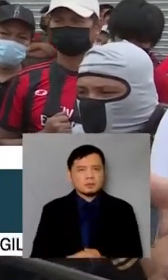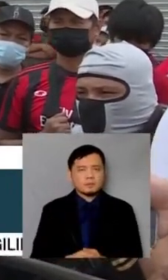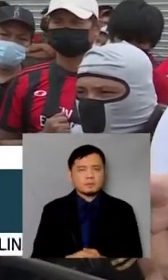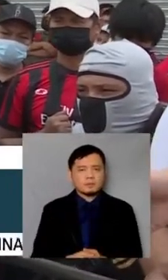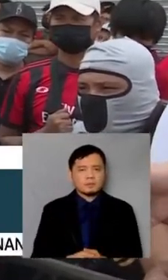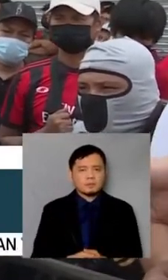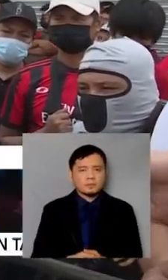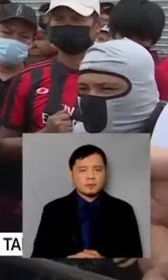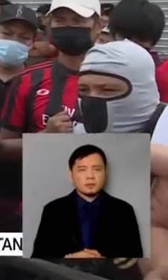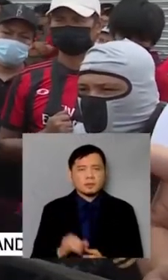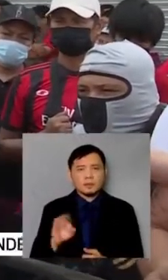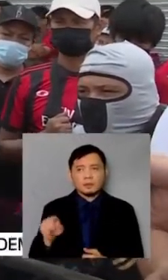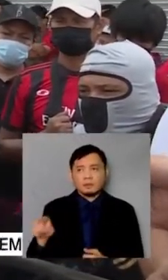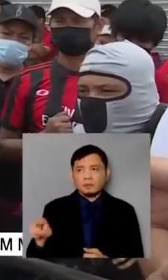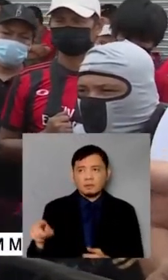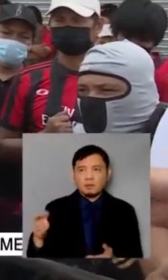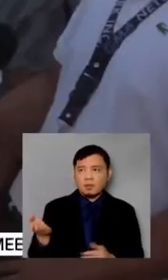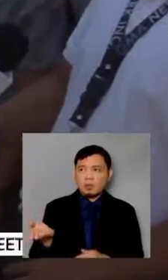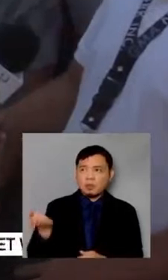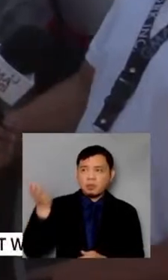elitistang gobyerno.